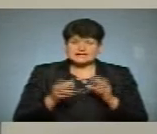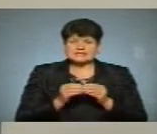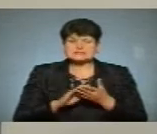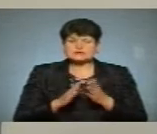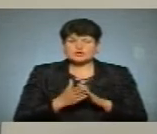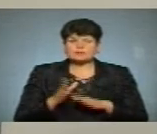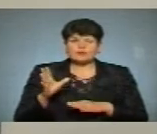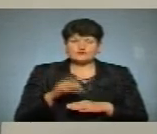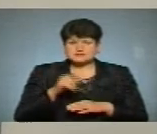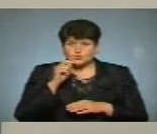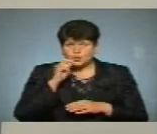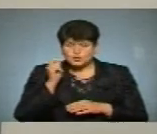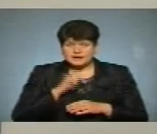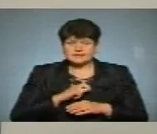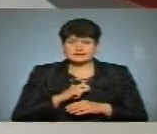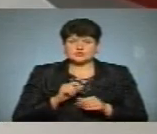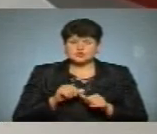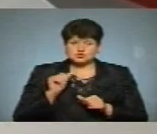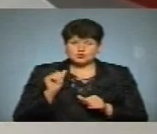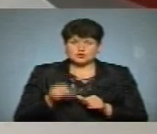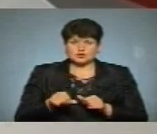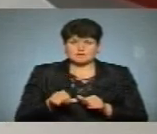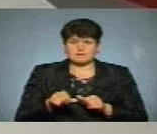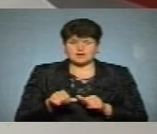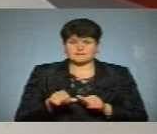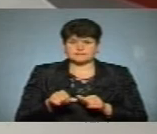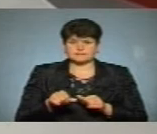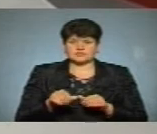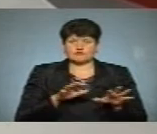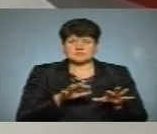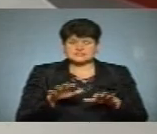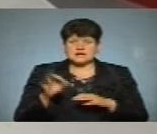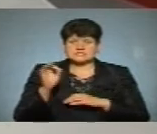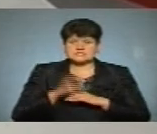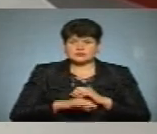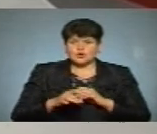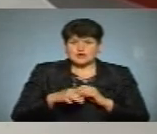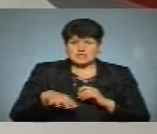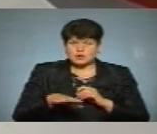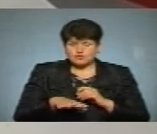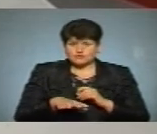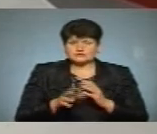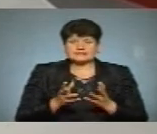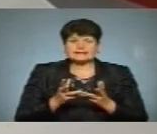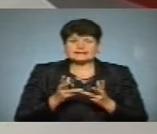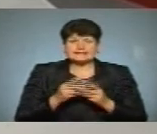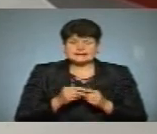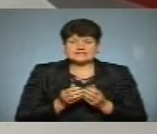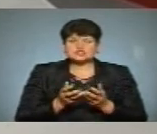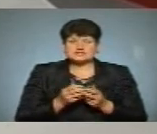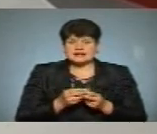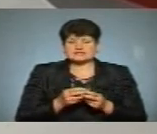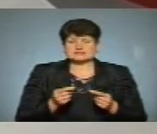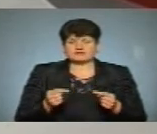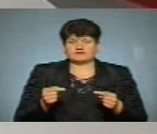всій Україні, зокрема у областях Західного регіону. Тому кількість і чисельність